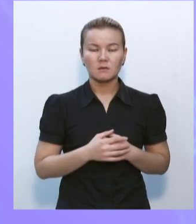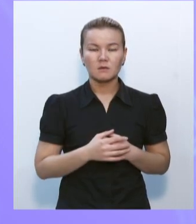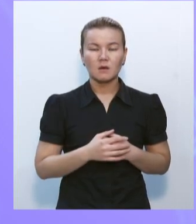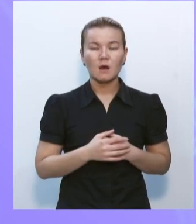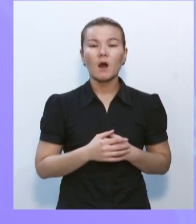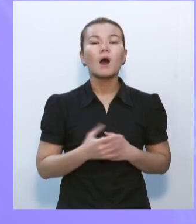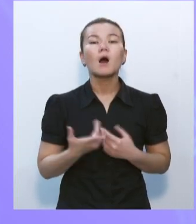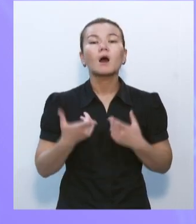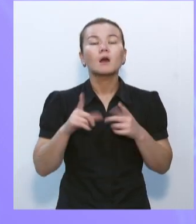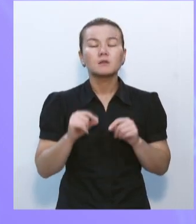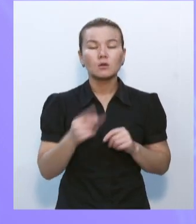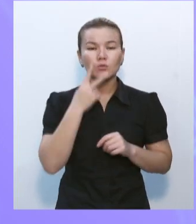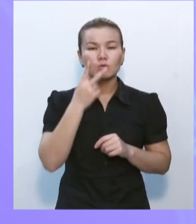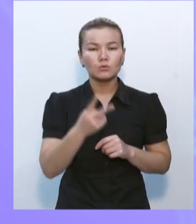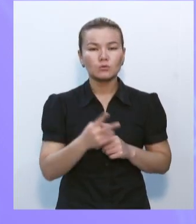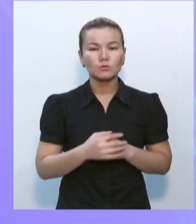Кайдан көрдүң?